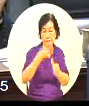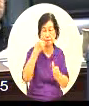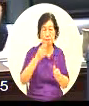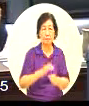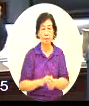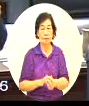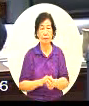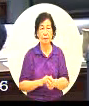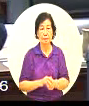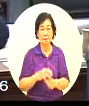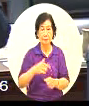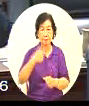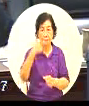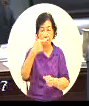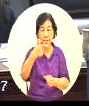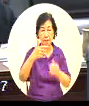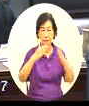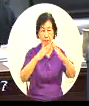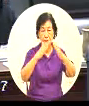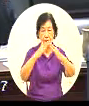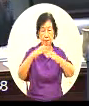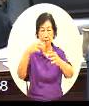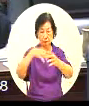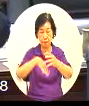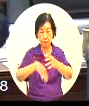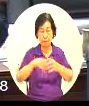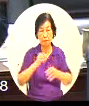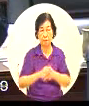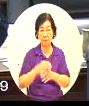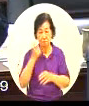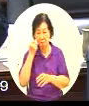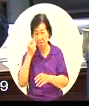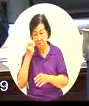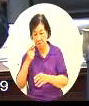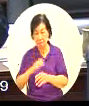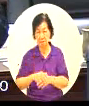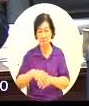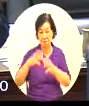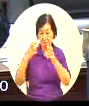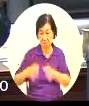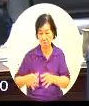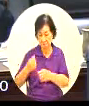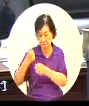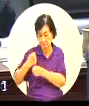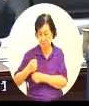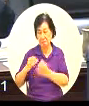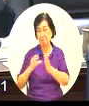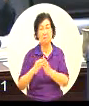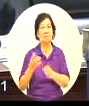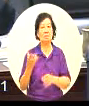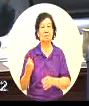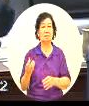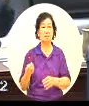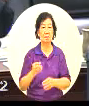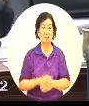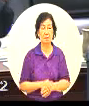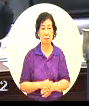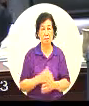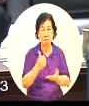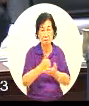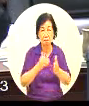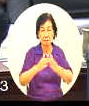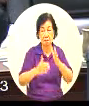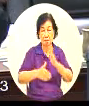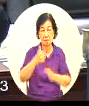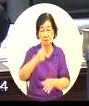紧六都内底。咱我甲台南市无成立体育局尔，吼、哦，即点我请照照咱市长看对